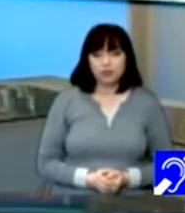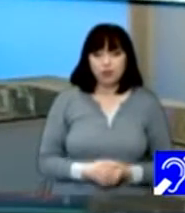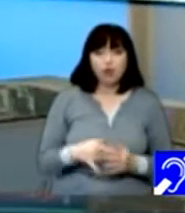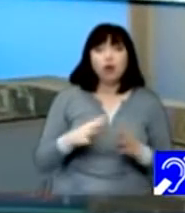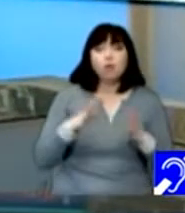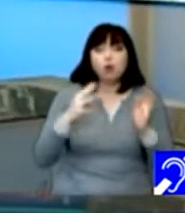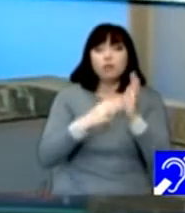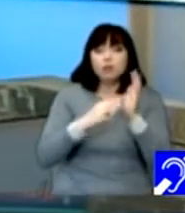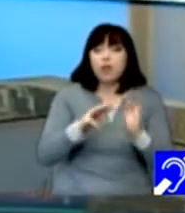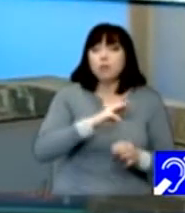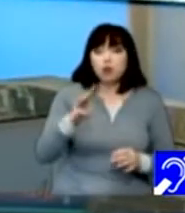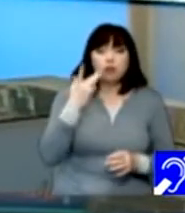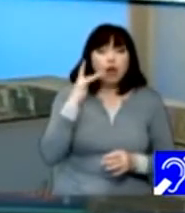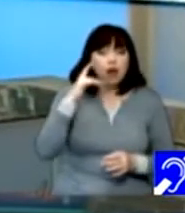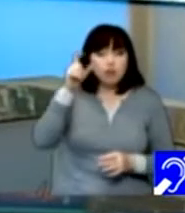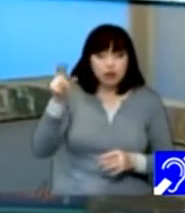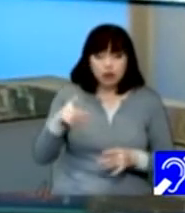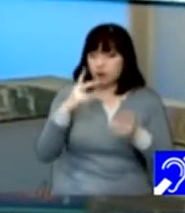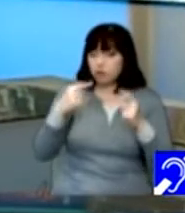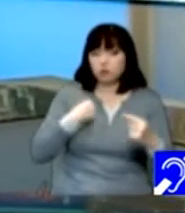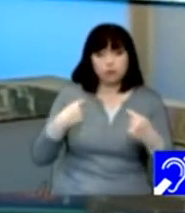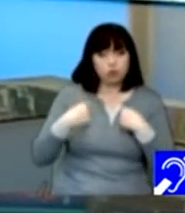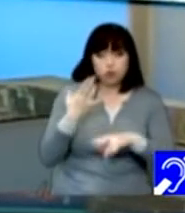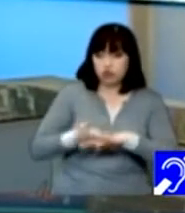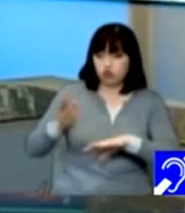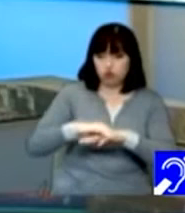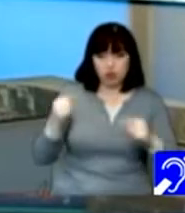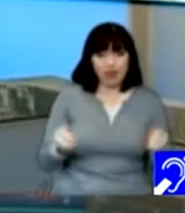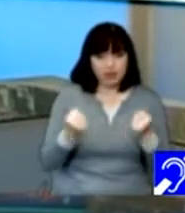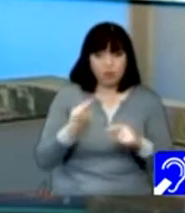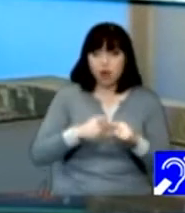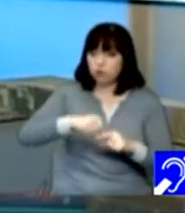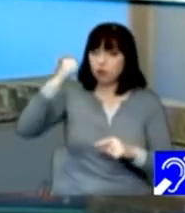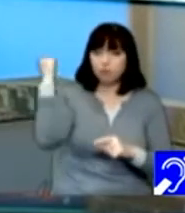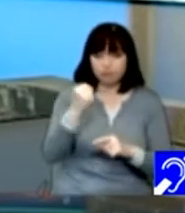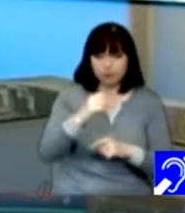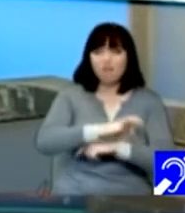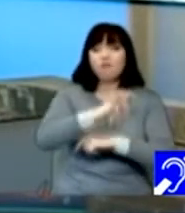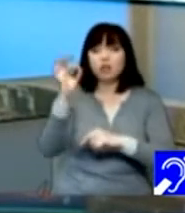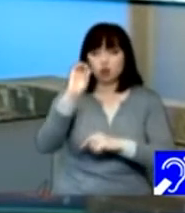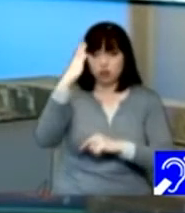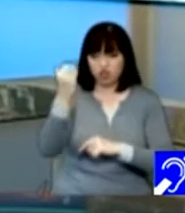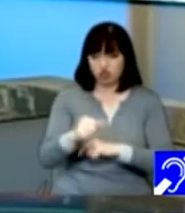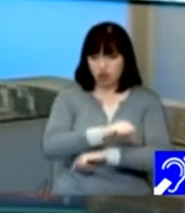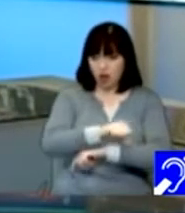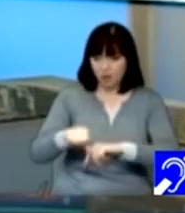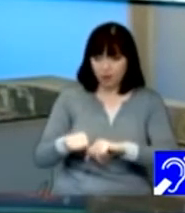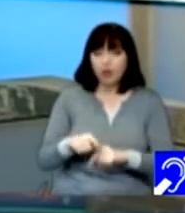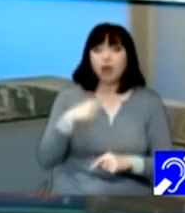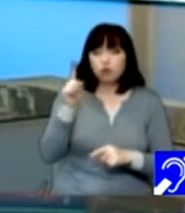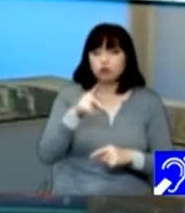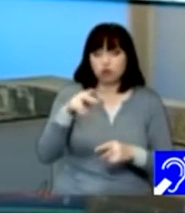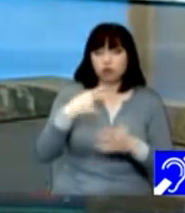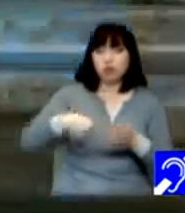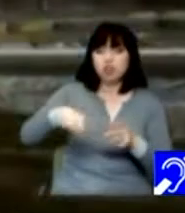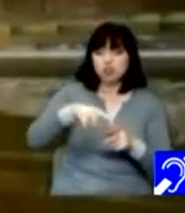Peste 80 de milioane de americani sunt afectați de iarna grea care a lovit coasta de est a Statelor Unite. În state ca Georgia, vântul a suflat